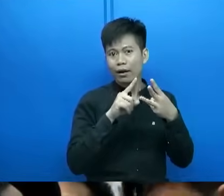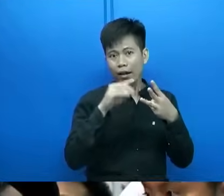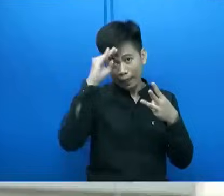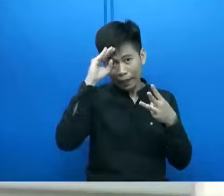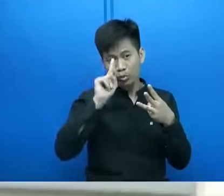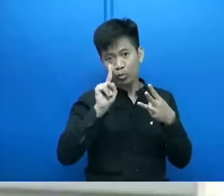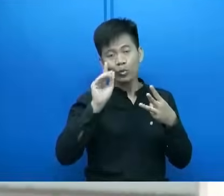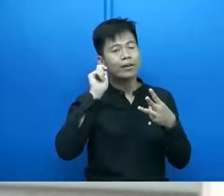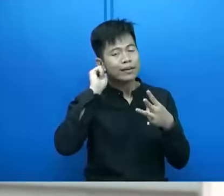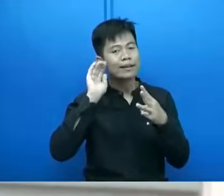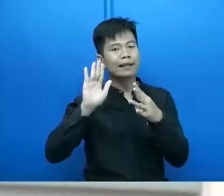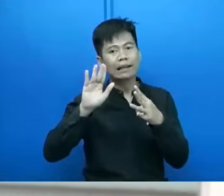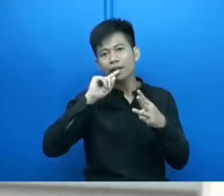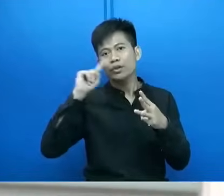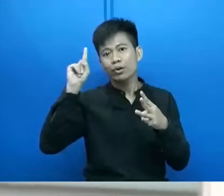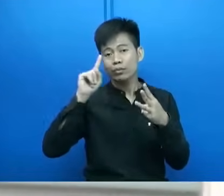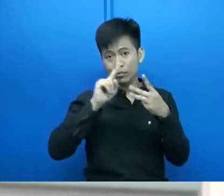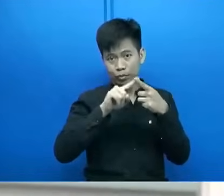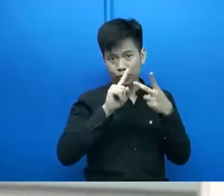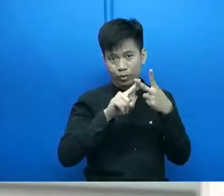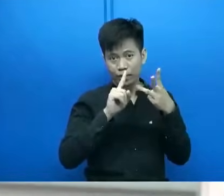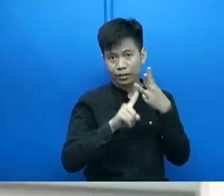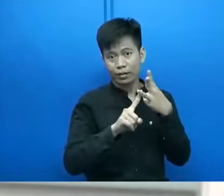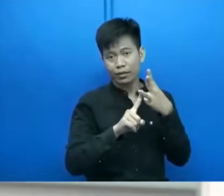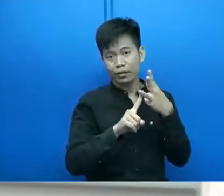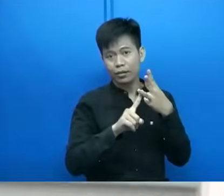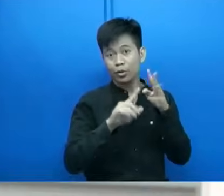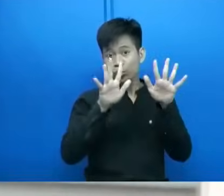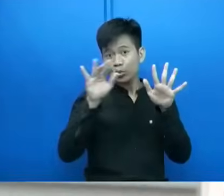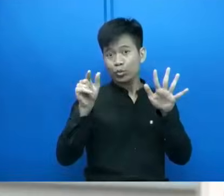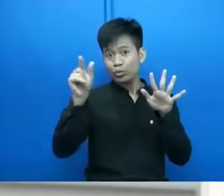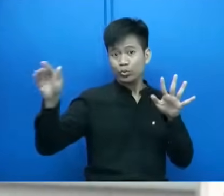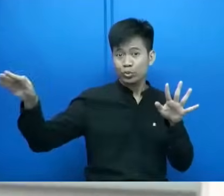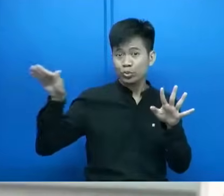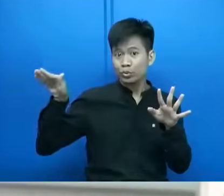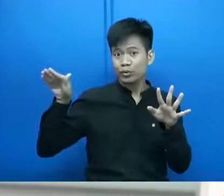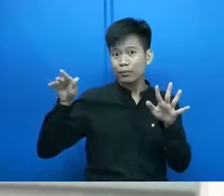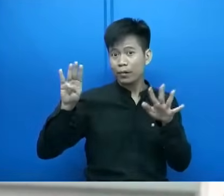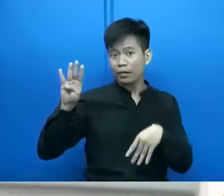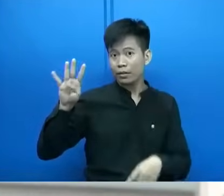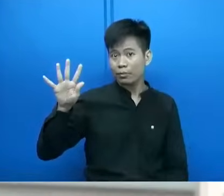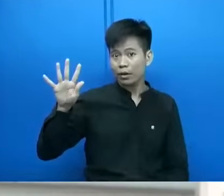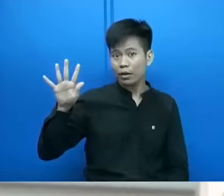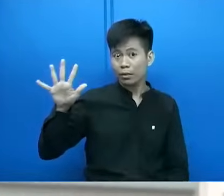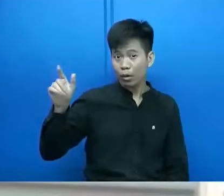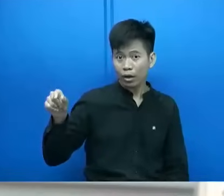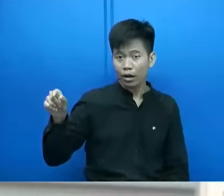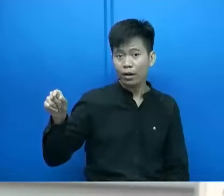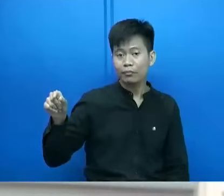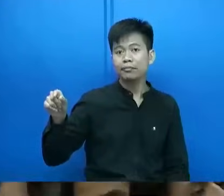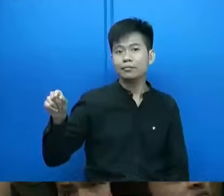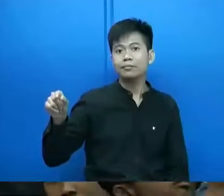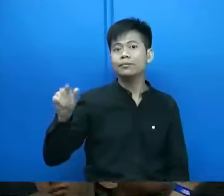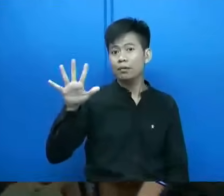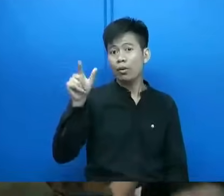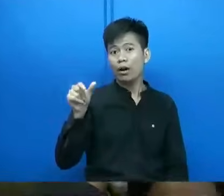Ikhwan dulu, akhwat insyaAllah. 1, 2, 3, 10 juz. 4, 5, 5 orang.